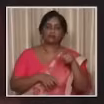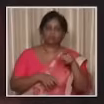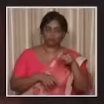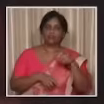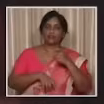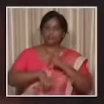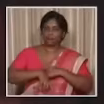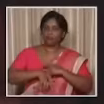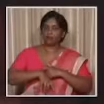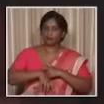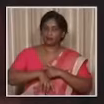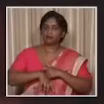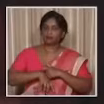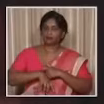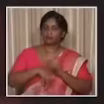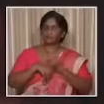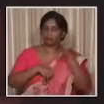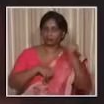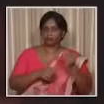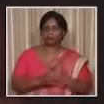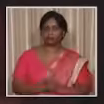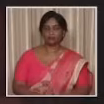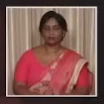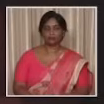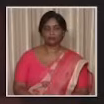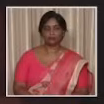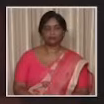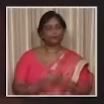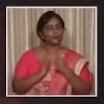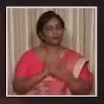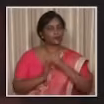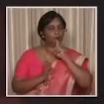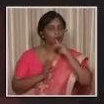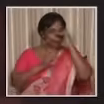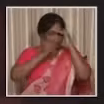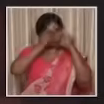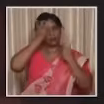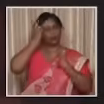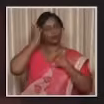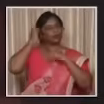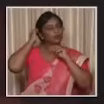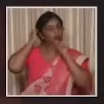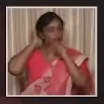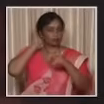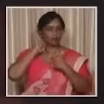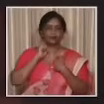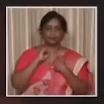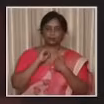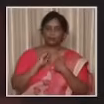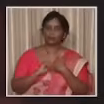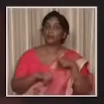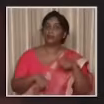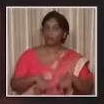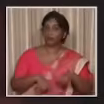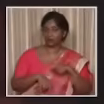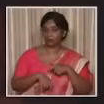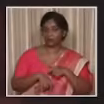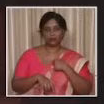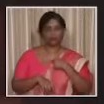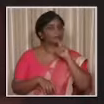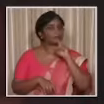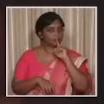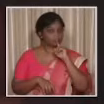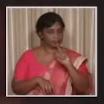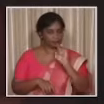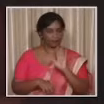ඒ අදාළ කාලය ලබා දෙන්න. ගරු කතානායකතුමනි මම ඇත්ත වශයෙන්ම මේ අවස්ථාවේ මතක් කරන්නට